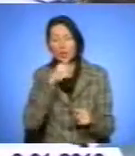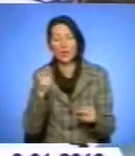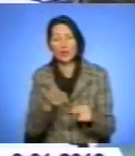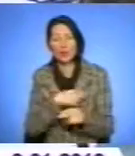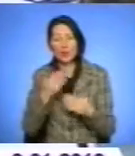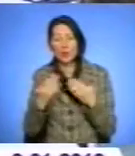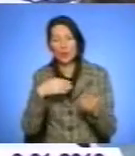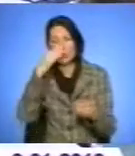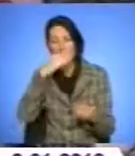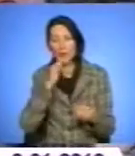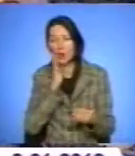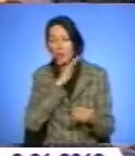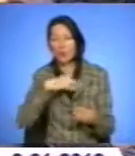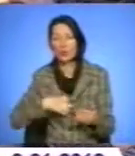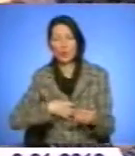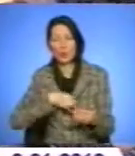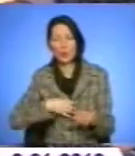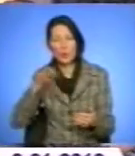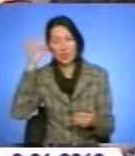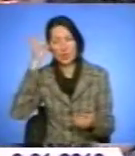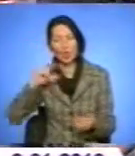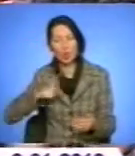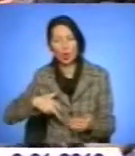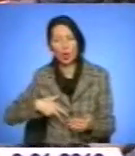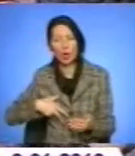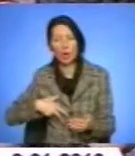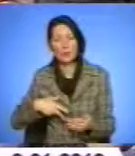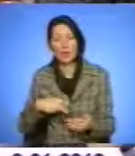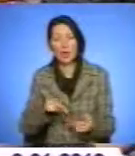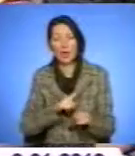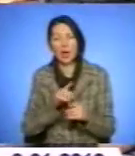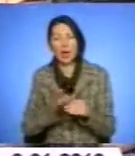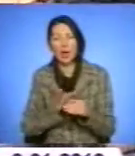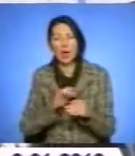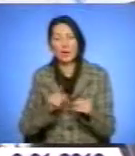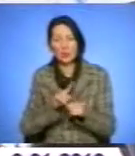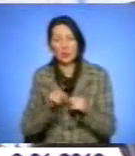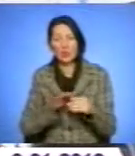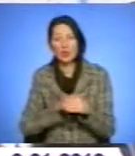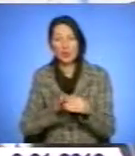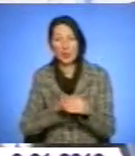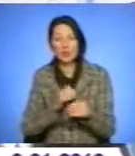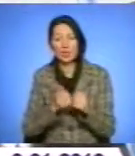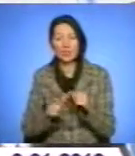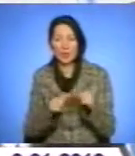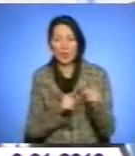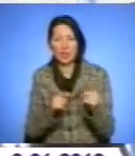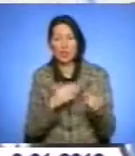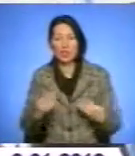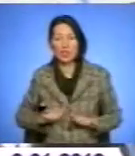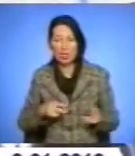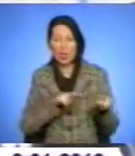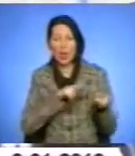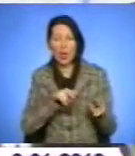батьком сумом згадує дочка Зоряна Недошитко. Зміни прізвища, часті переїзди, життя під наглядом – все, що